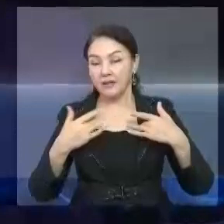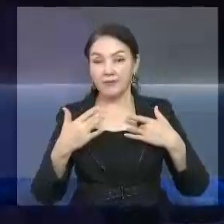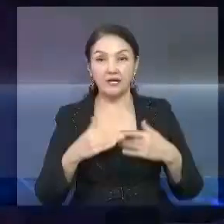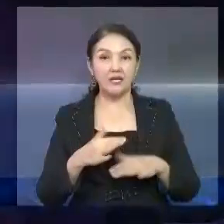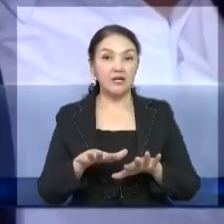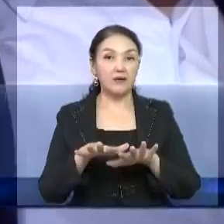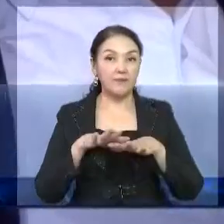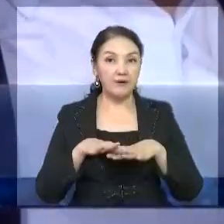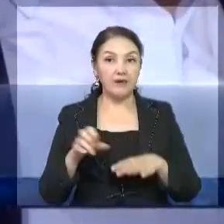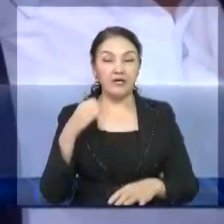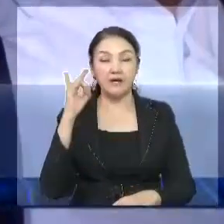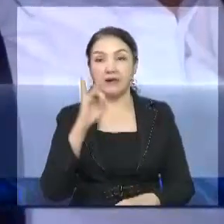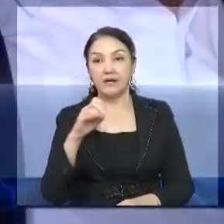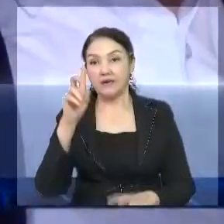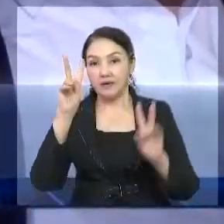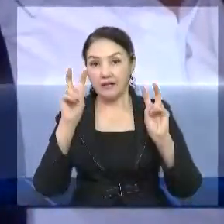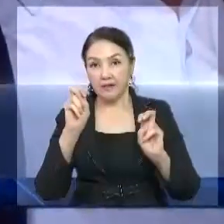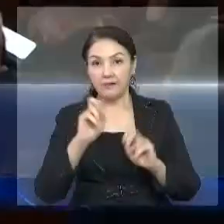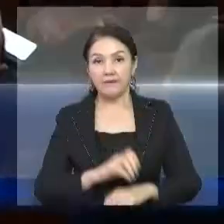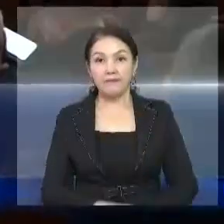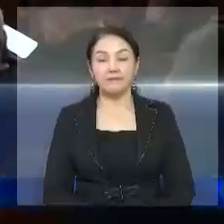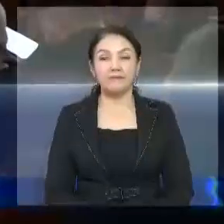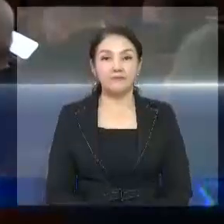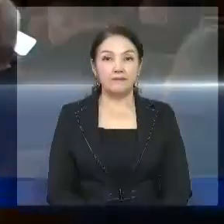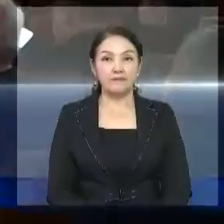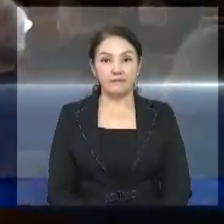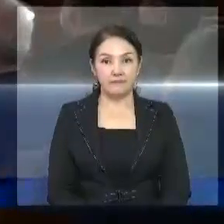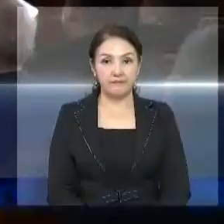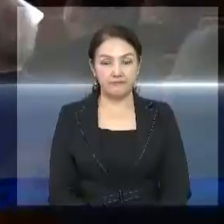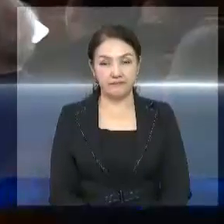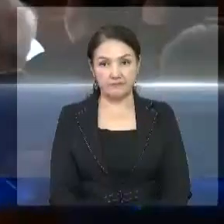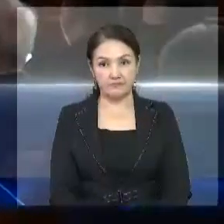театрализованное представление на историческую тему. Зарина Удба, Мирижан Аманжолов, телеканал Актобе.